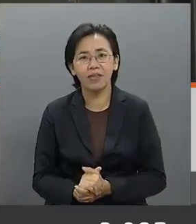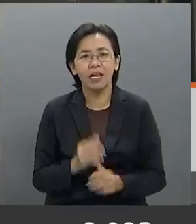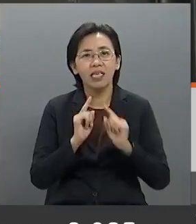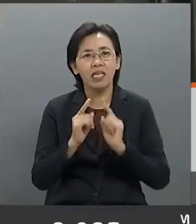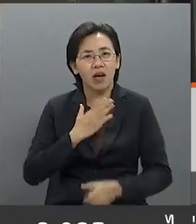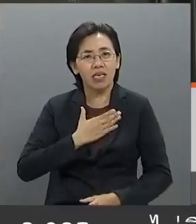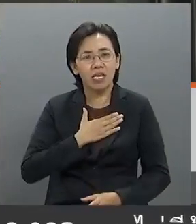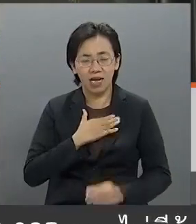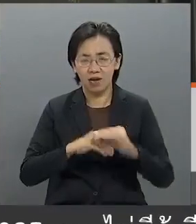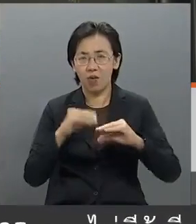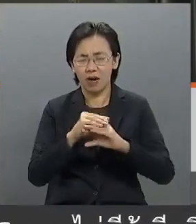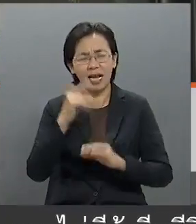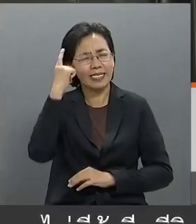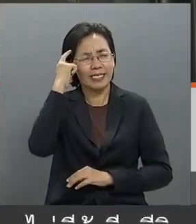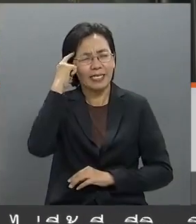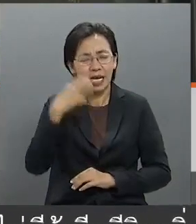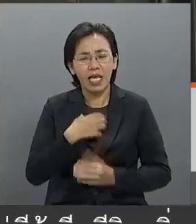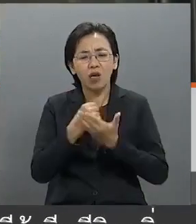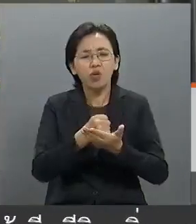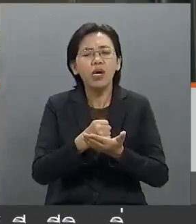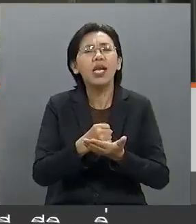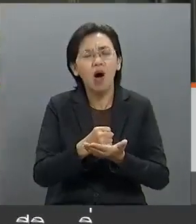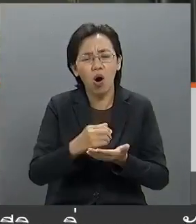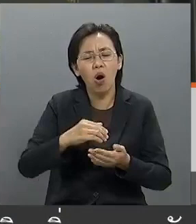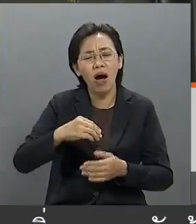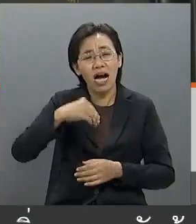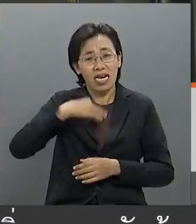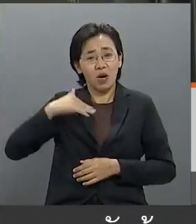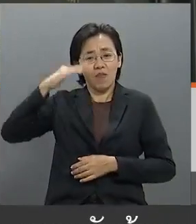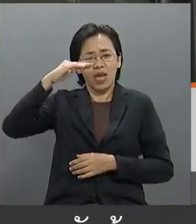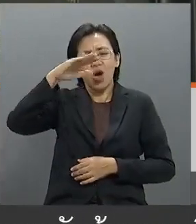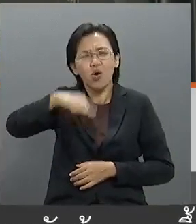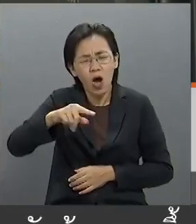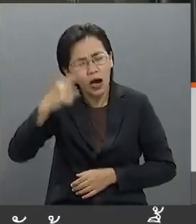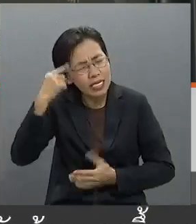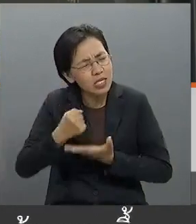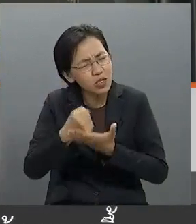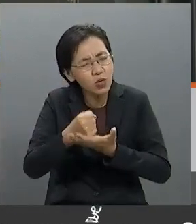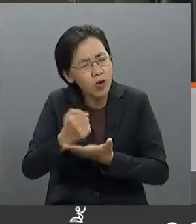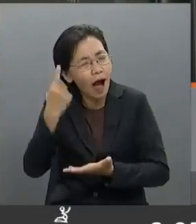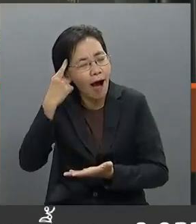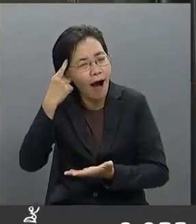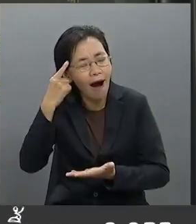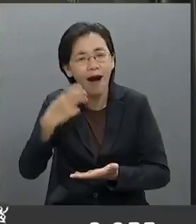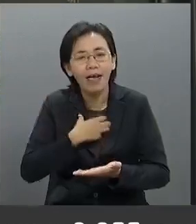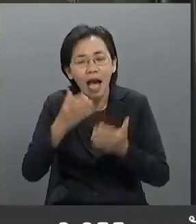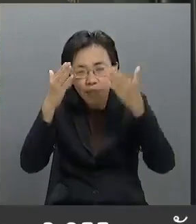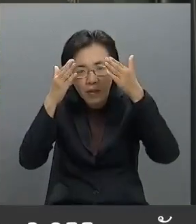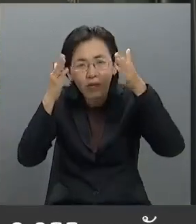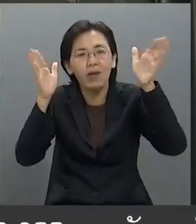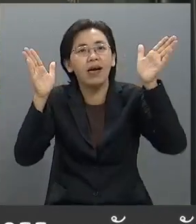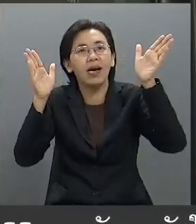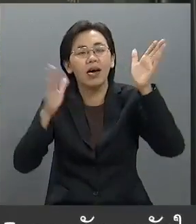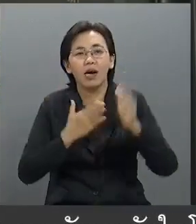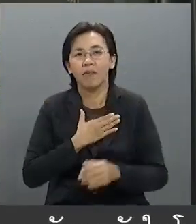การที่คิดว่าจะช่วยน้องๆสนใจไหมเรารู้สึกว่าเราได้เปิดกว้างเราได้พบเจอกับนักสะ